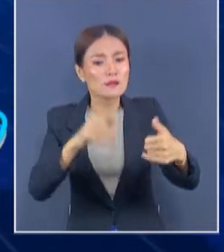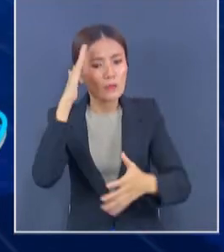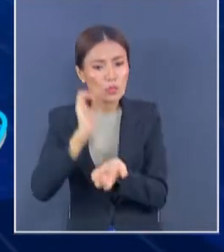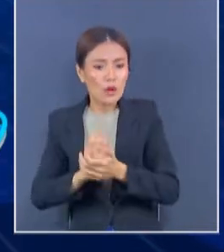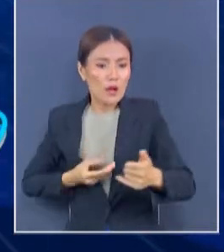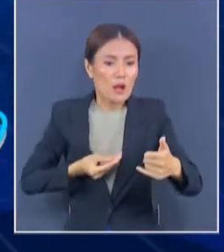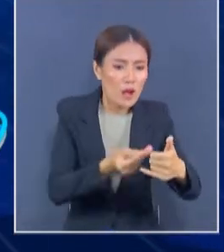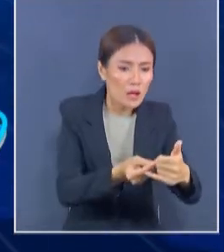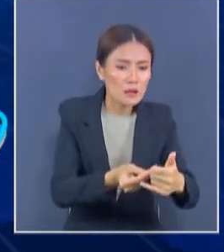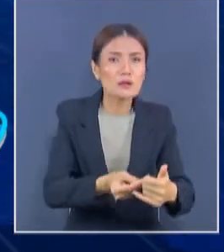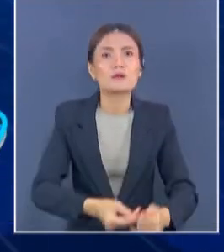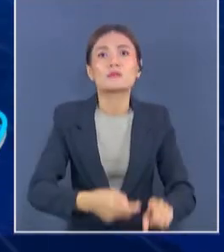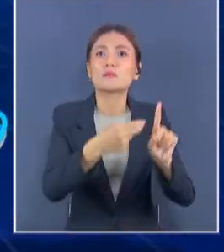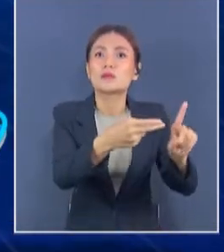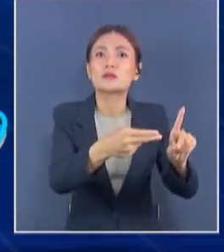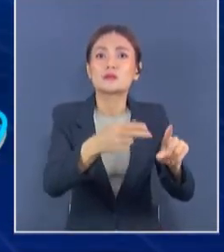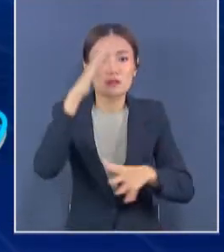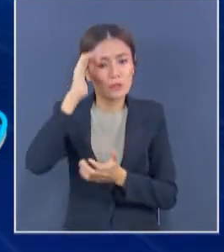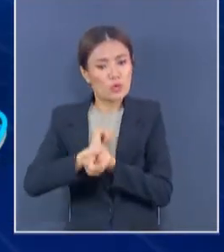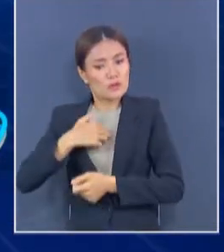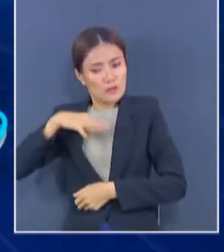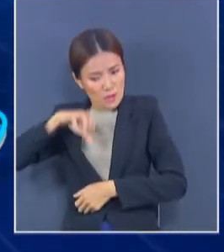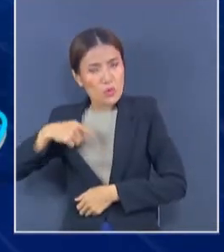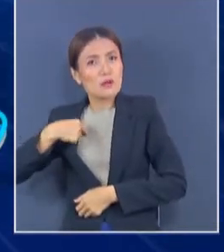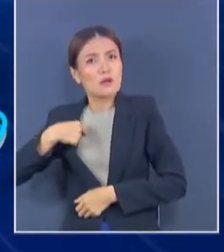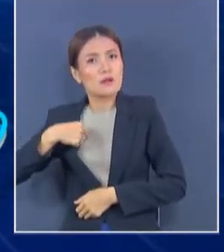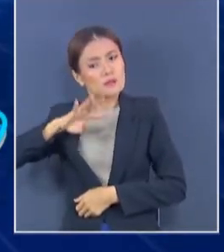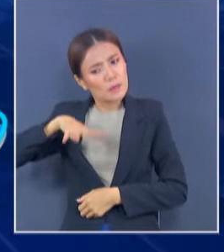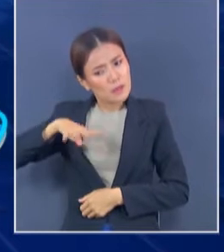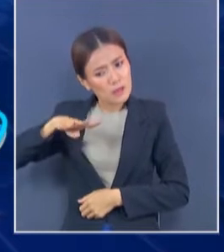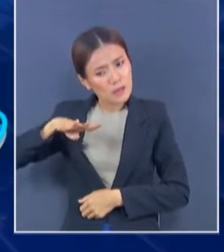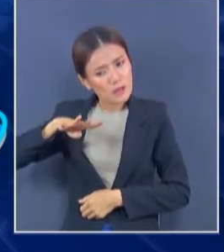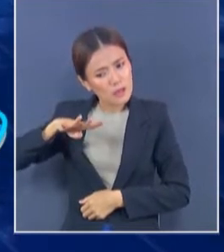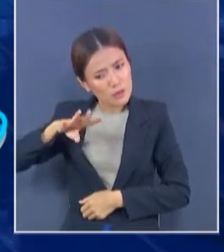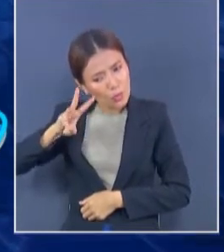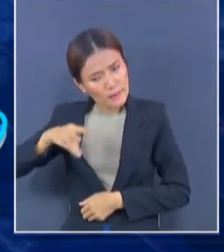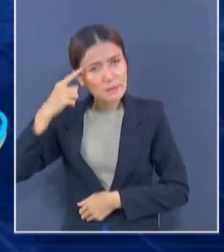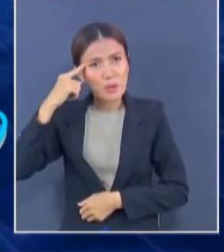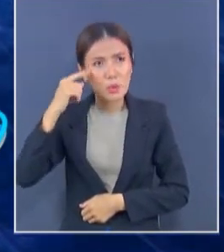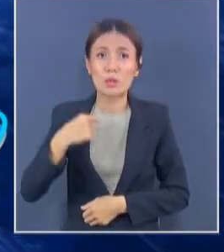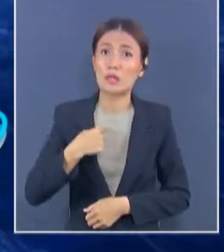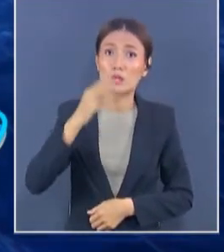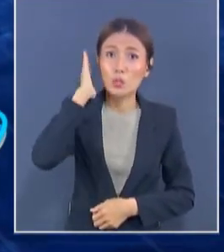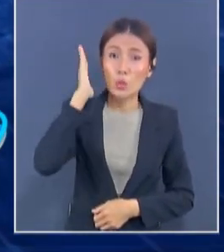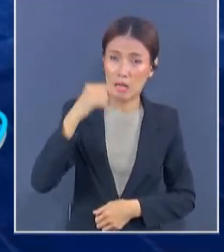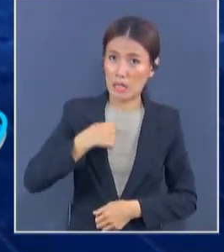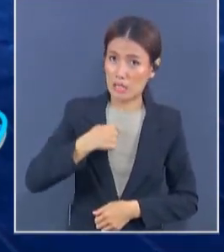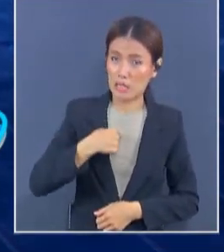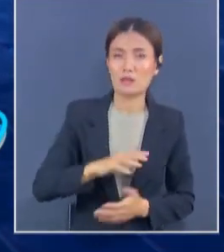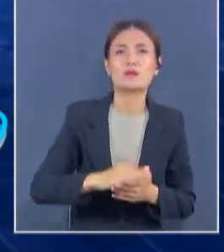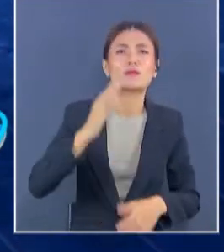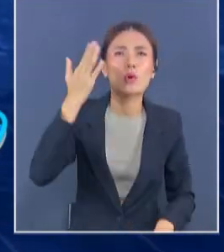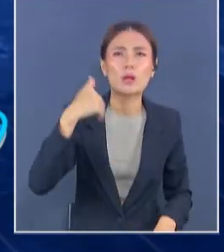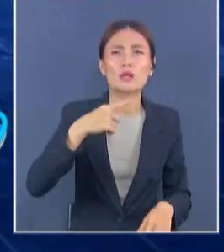เศษนี่เป็นส่วนหนึ่งของคลิปสัมภาษณ์ในเดี่ยวครับในเดี่ยวคนนี้อ้างว่าเป็นผู้เสียหายถูกแทงเข้าที่บริเวณชายโครง